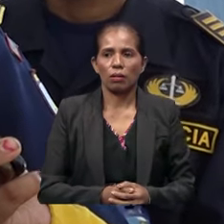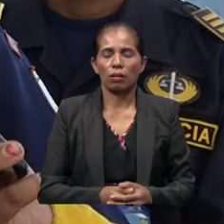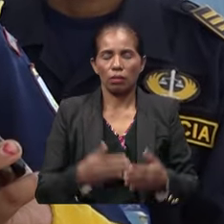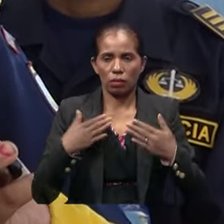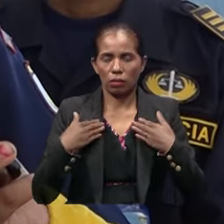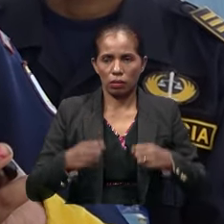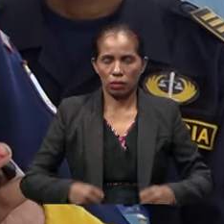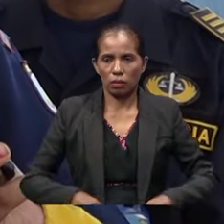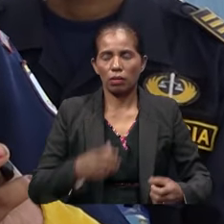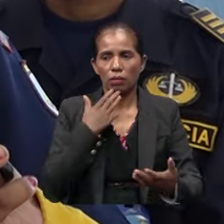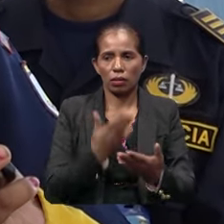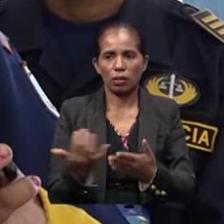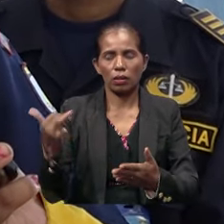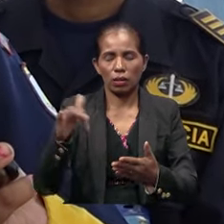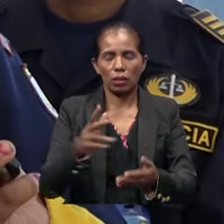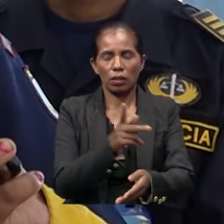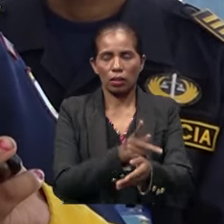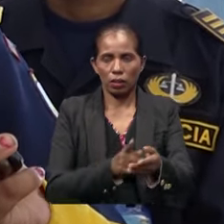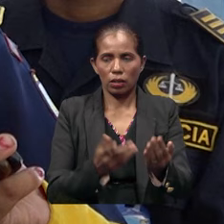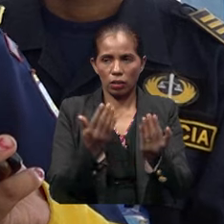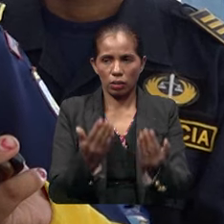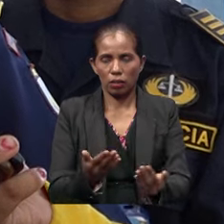saundiak, i sira balun me kanek todan,